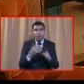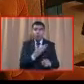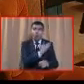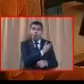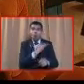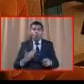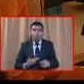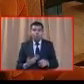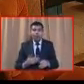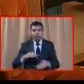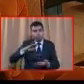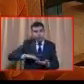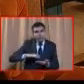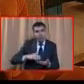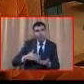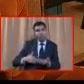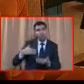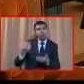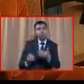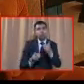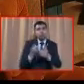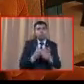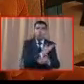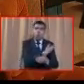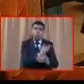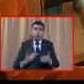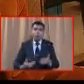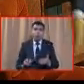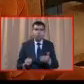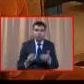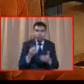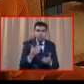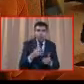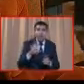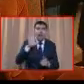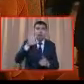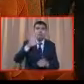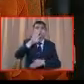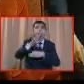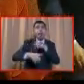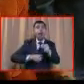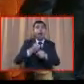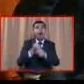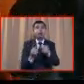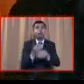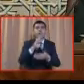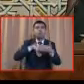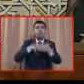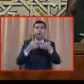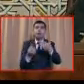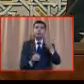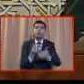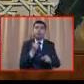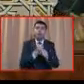الوزير ولا بقى، كيولي هذاك تعاقد وفقه، وكيولي عندنا برنامج الخمس سنوات المقبلة، وهذا هو الاتجاه اللي حنا ماشيين فيه. شكرا للسيد الوزير.